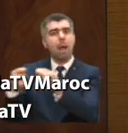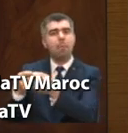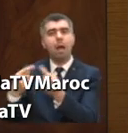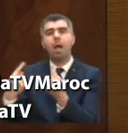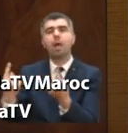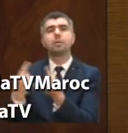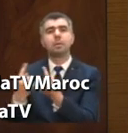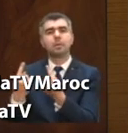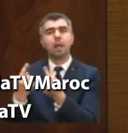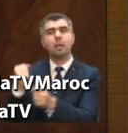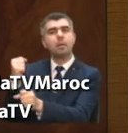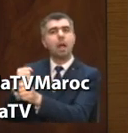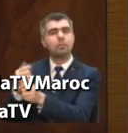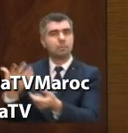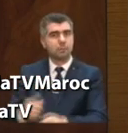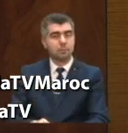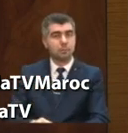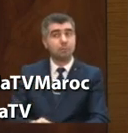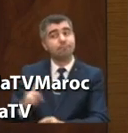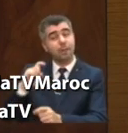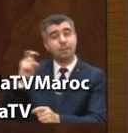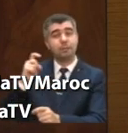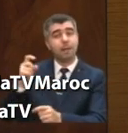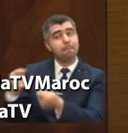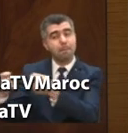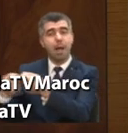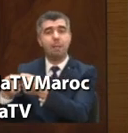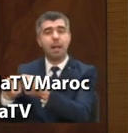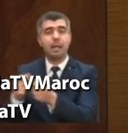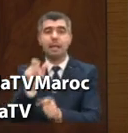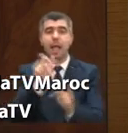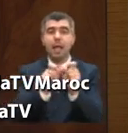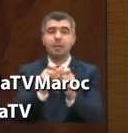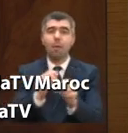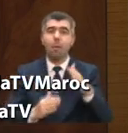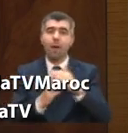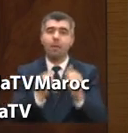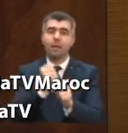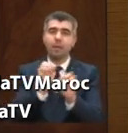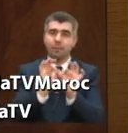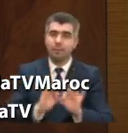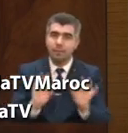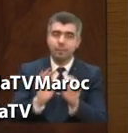بالأجر. إذن هؤلاء يجب أن يستفيدوا من التعويض مثل زملائهم المتوقفين عن العمل